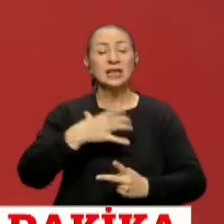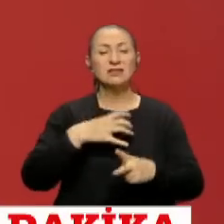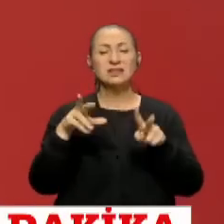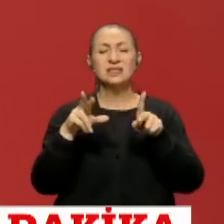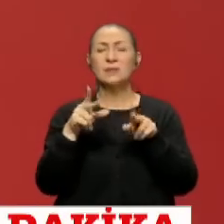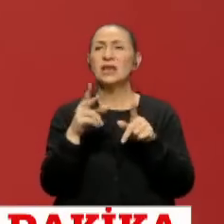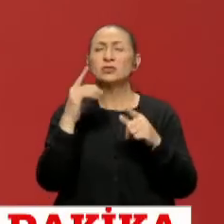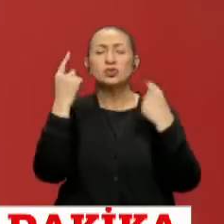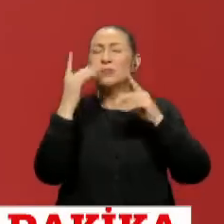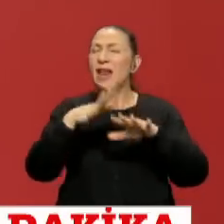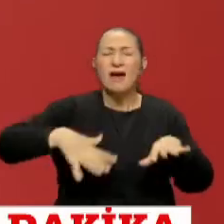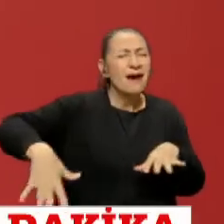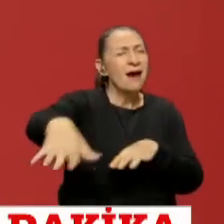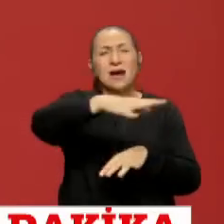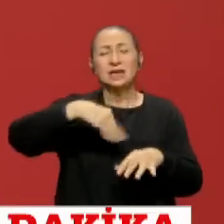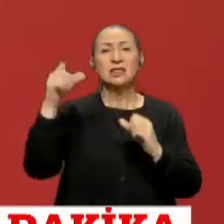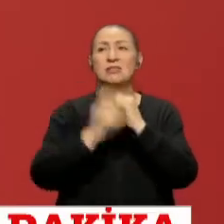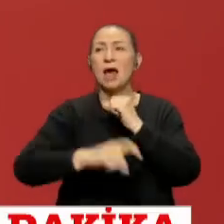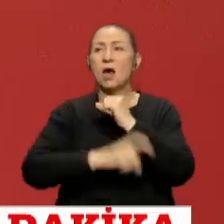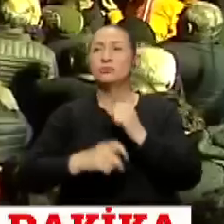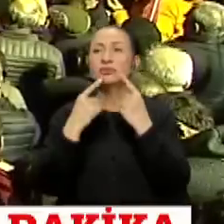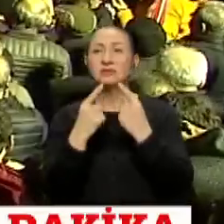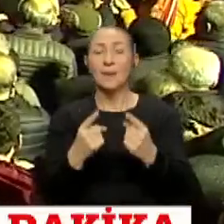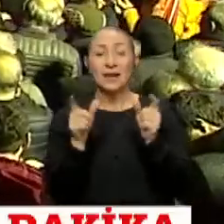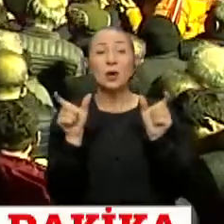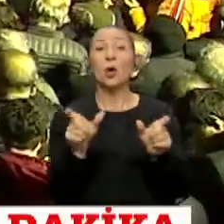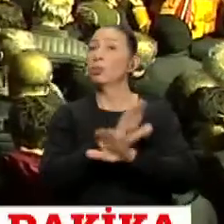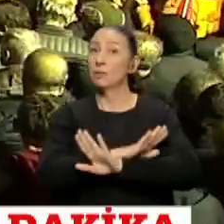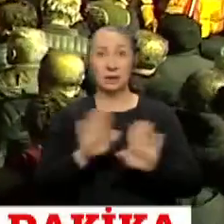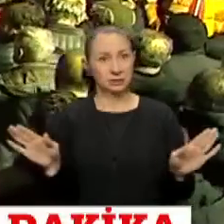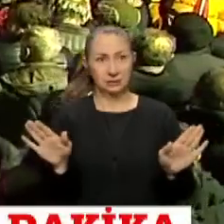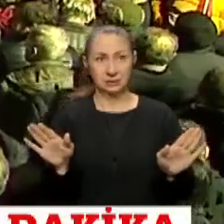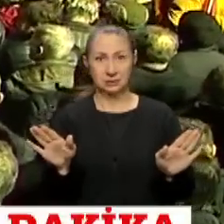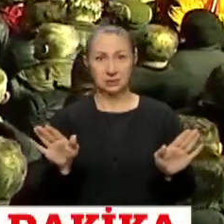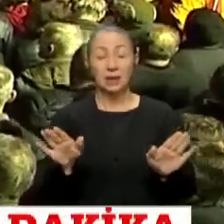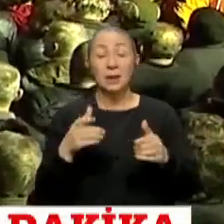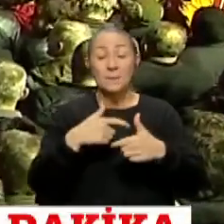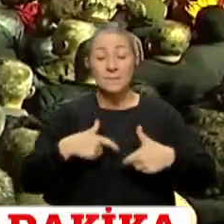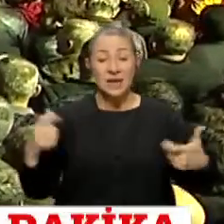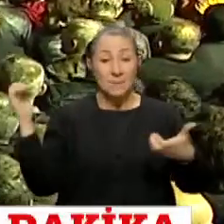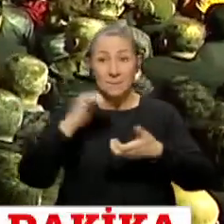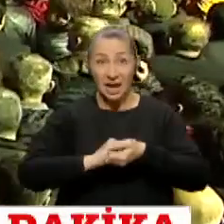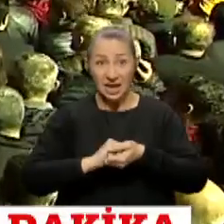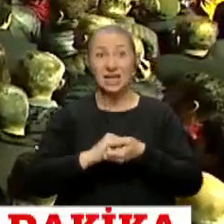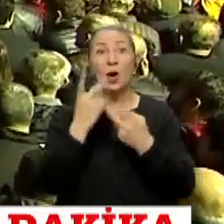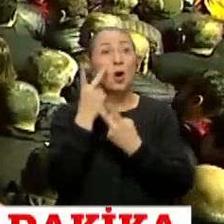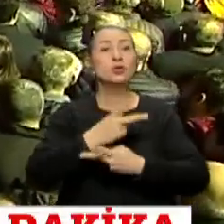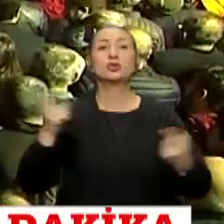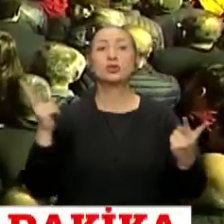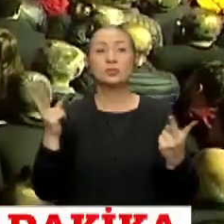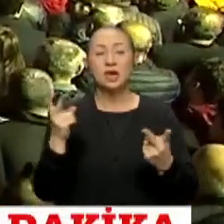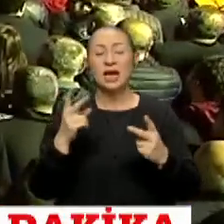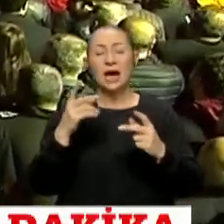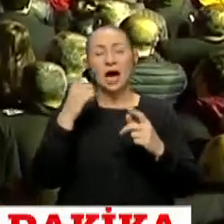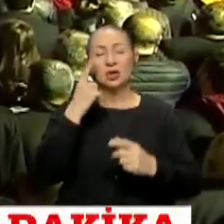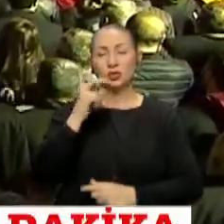gibi düşünmeyen herkesi terörist ilan etmekle korunmaz. Milli birlik ve istiklalimiz